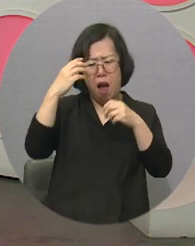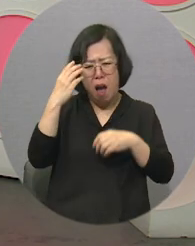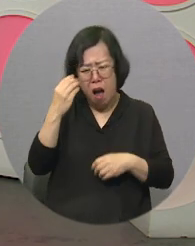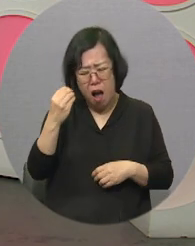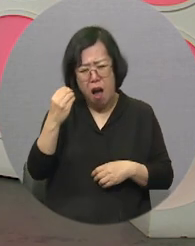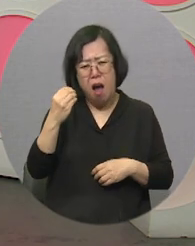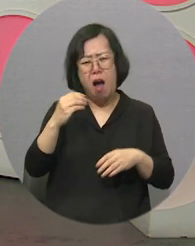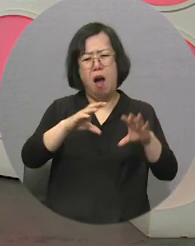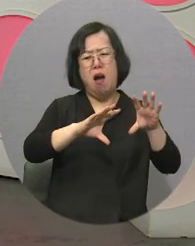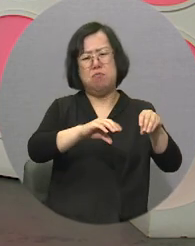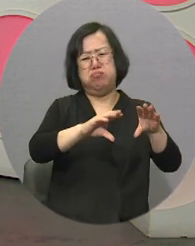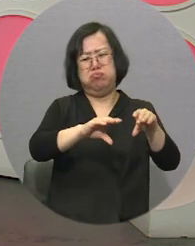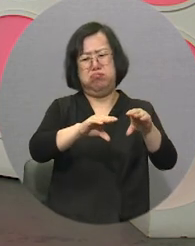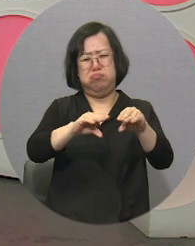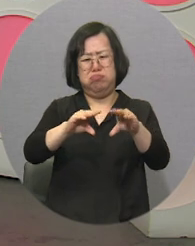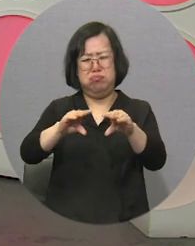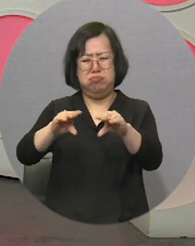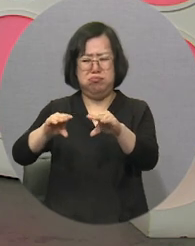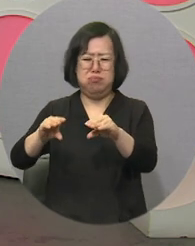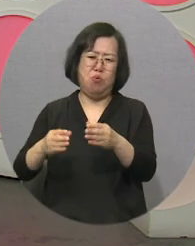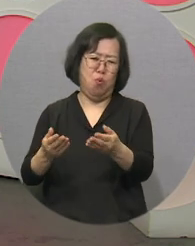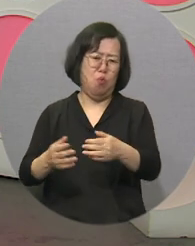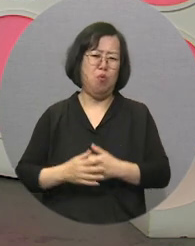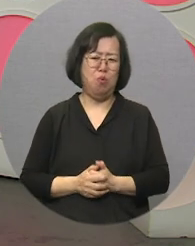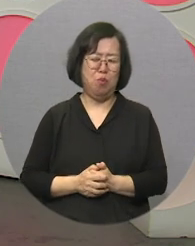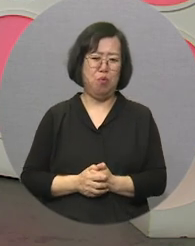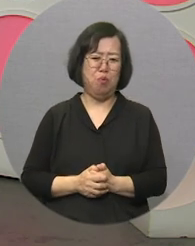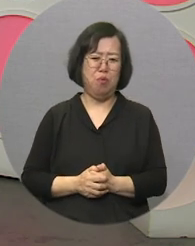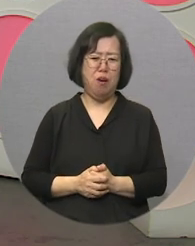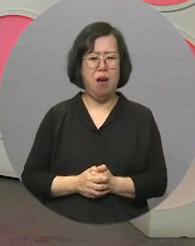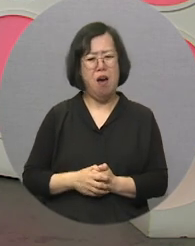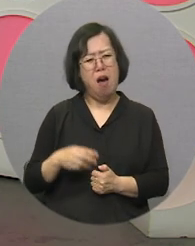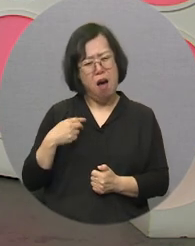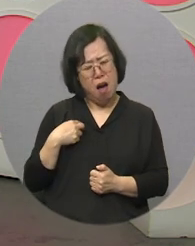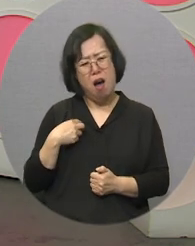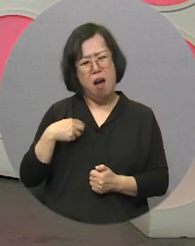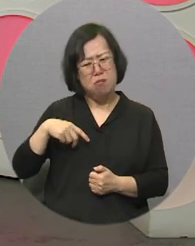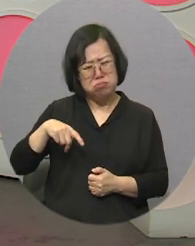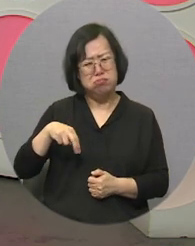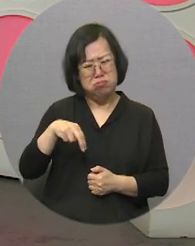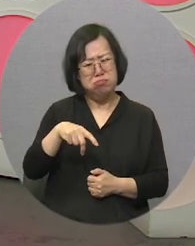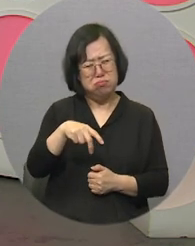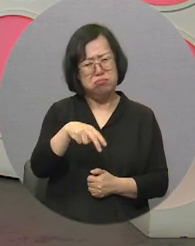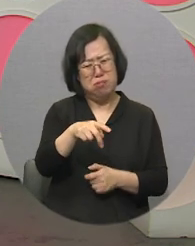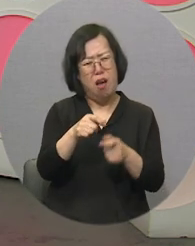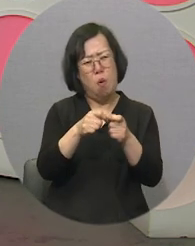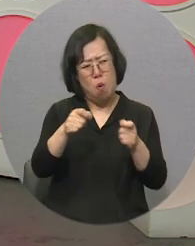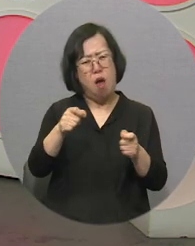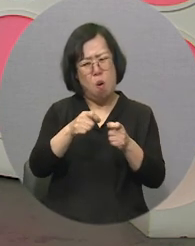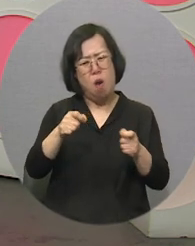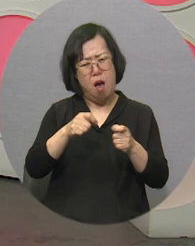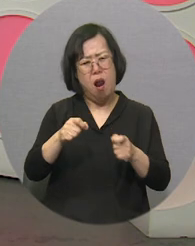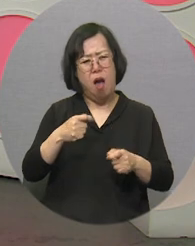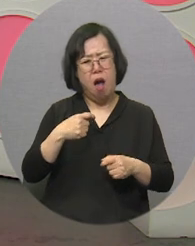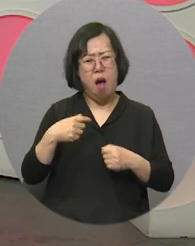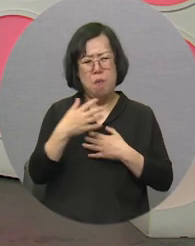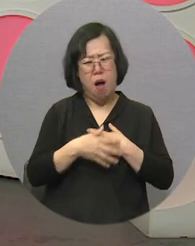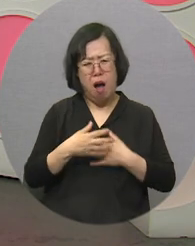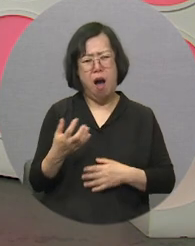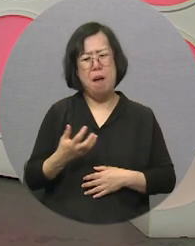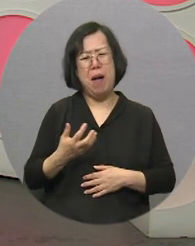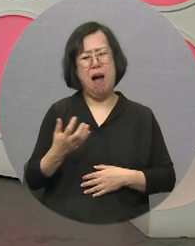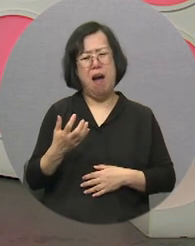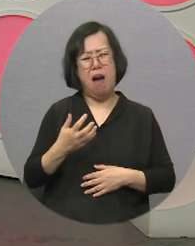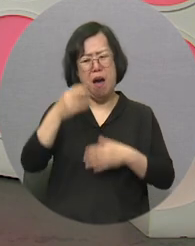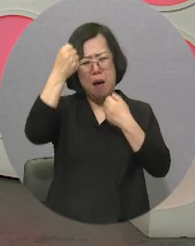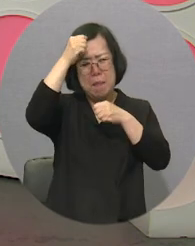저에게 말씀을 하셨는데요. 아, 오래 걸으면 발이 쑤셔라고요. 초등학교